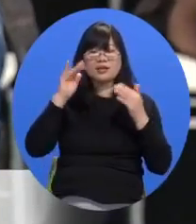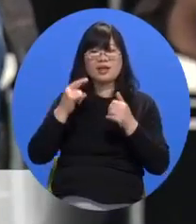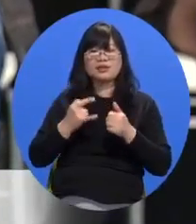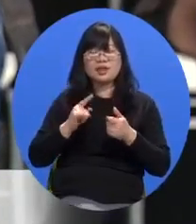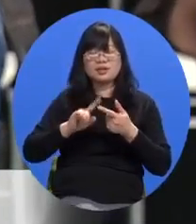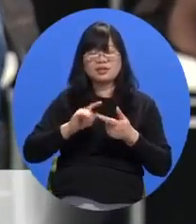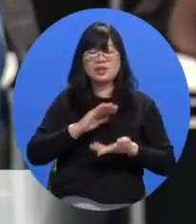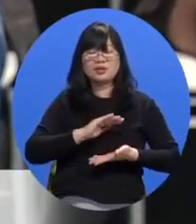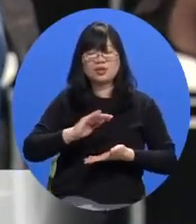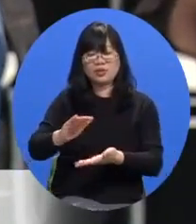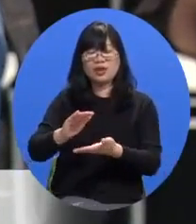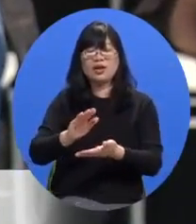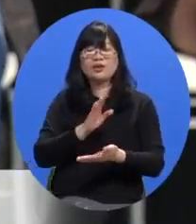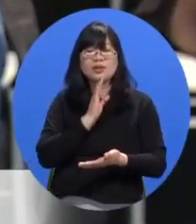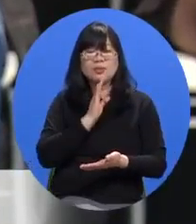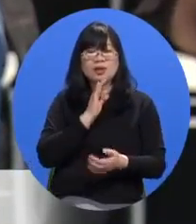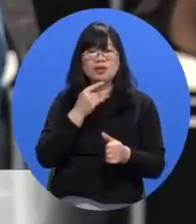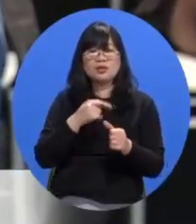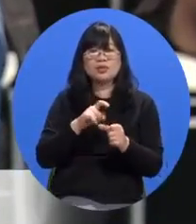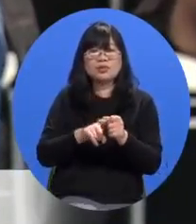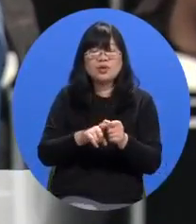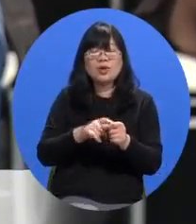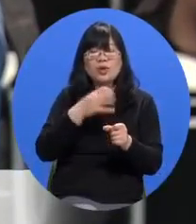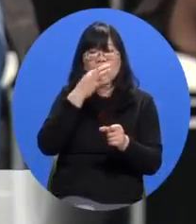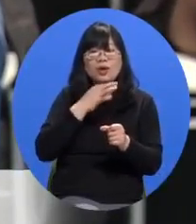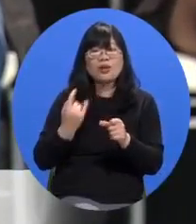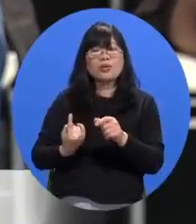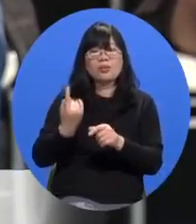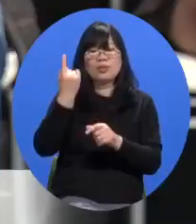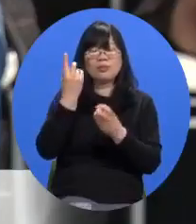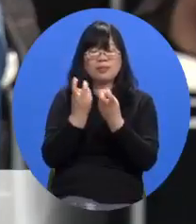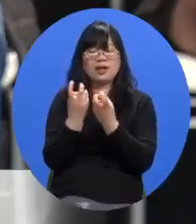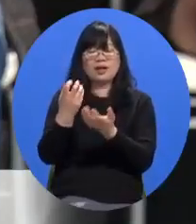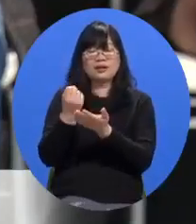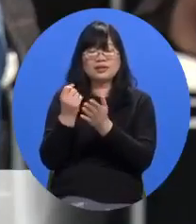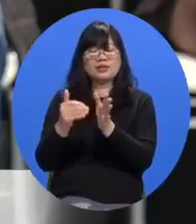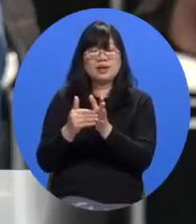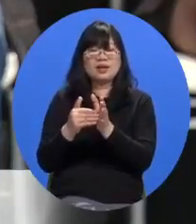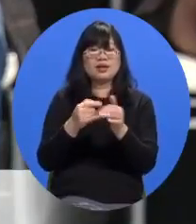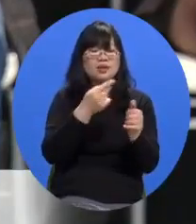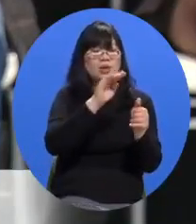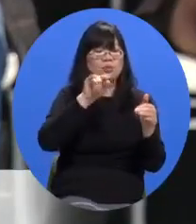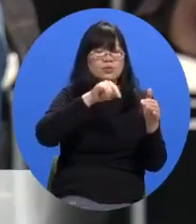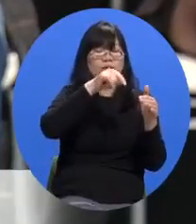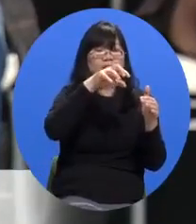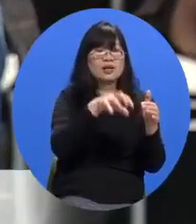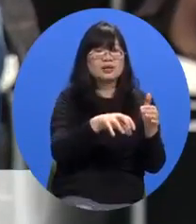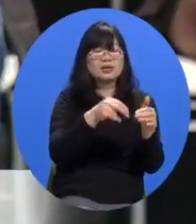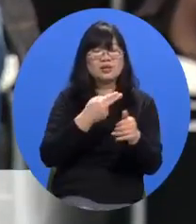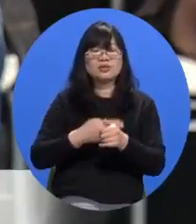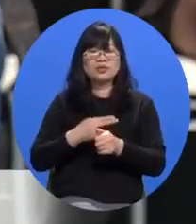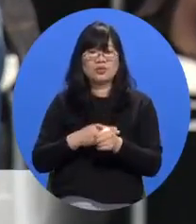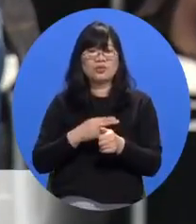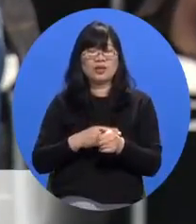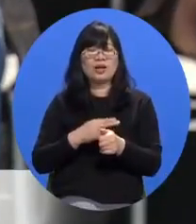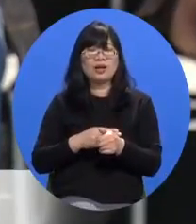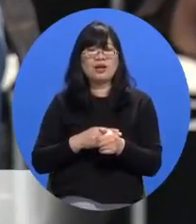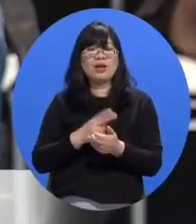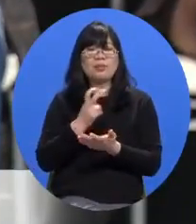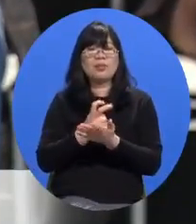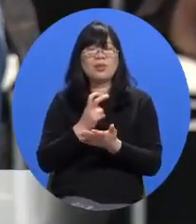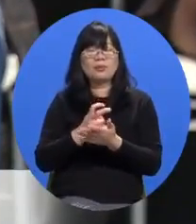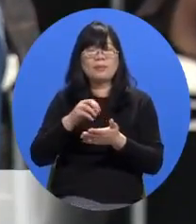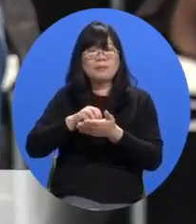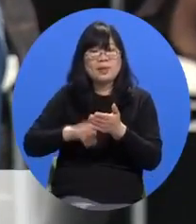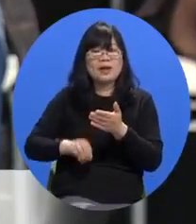그대로 전달이 되는 굉장히 교육적 효과도 높은 방식입니다. 그런데 네. 교육부에서 교사의 법제화를